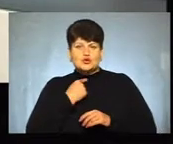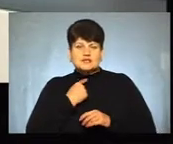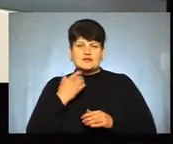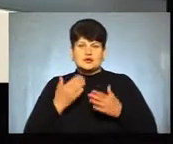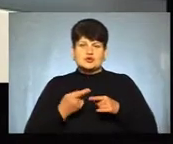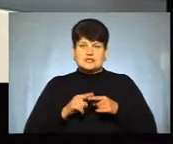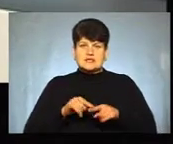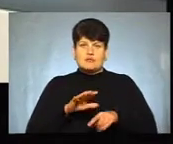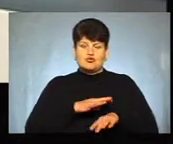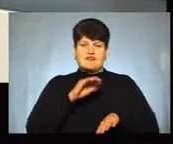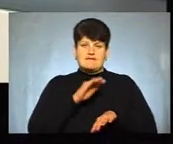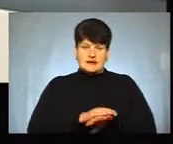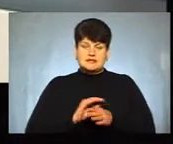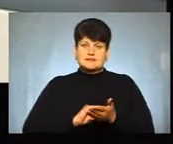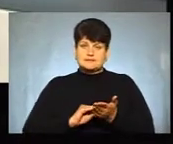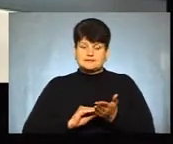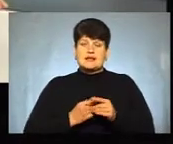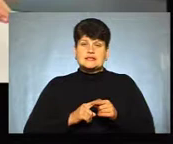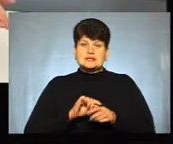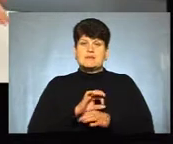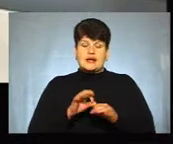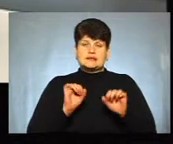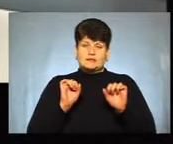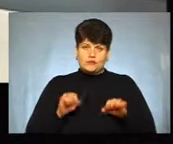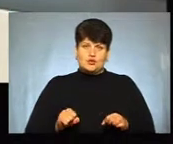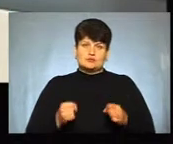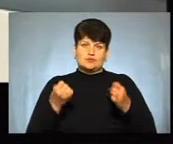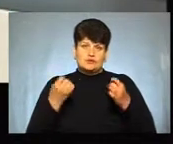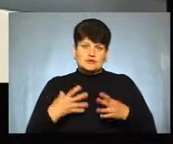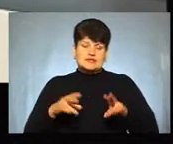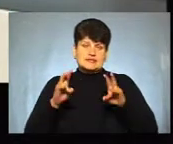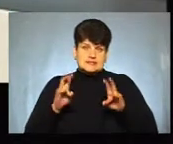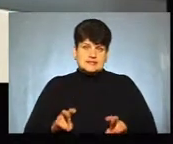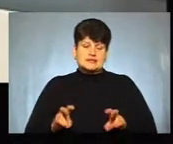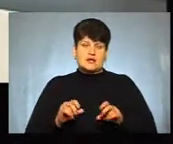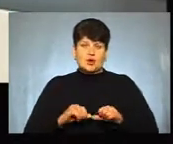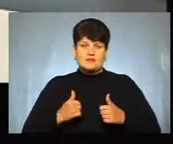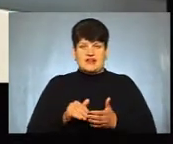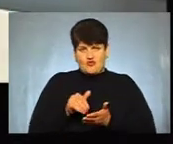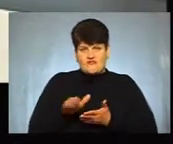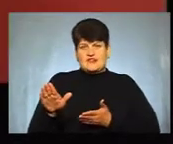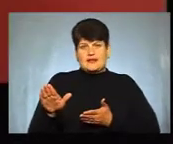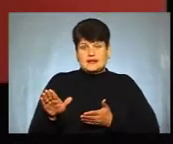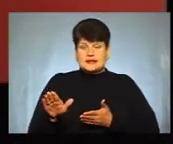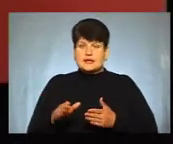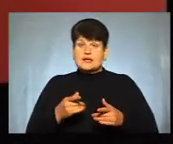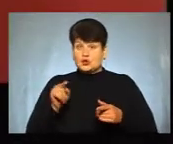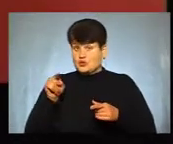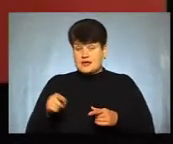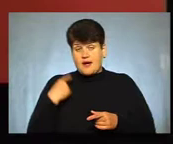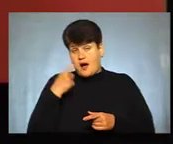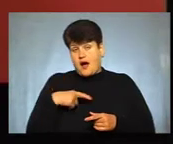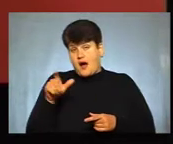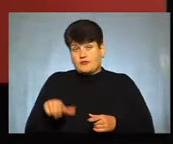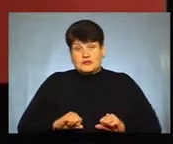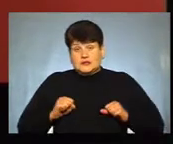будуть такі факти зафіксовані, ми зможемо ці проекти просто їх на засіданні номінаційного комітету відхилити. І навіть якби автор тоді не старався, ну цей